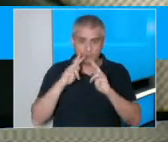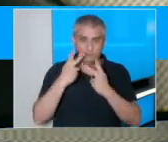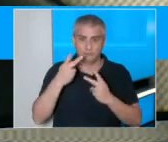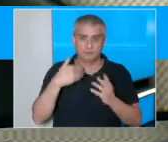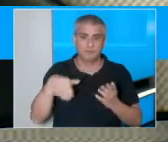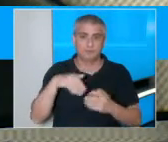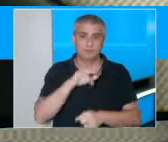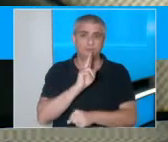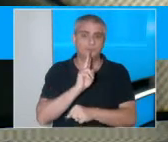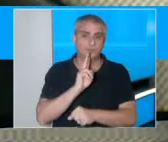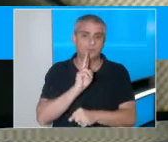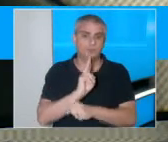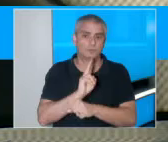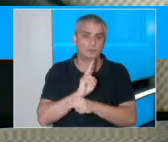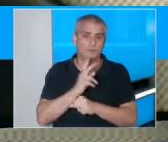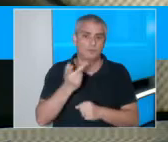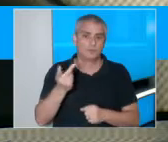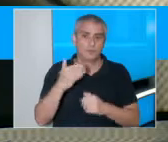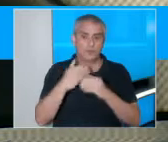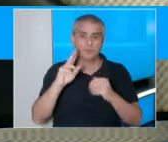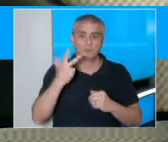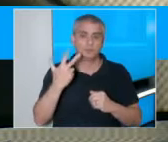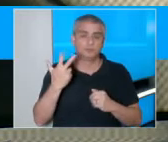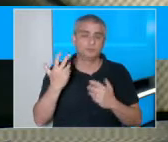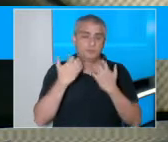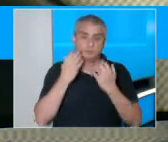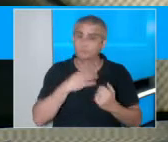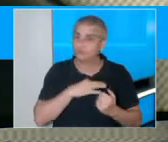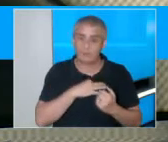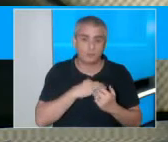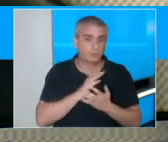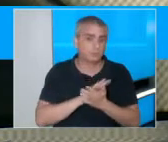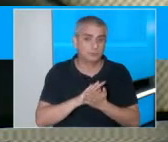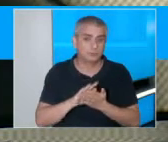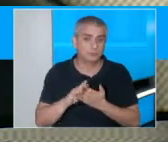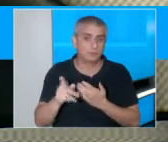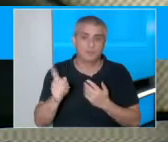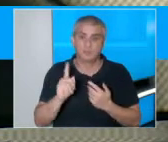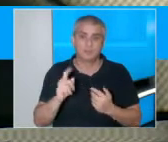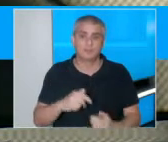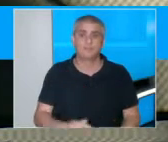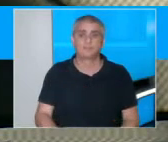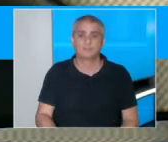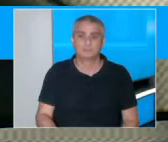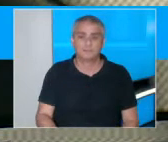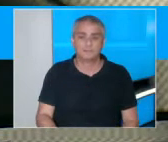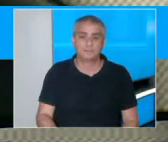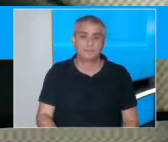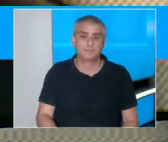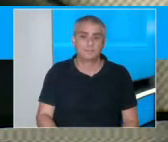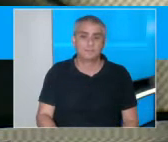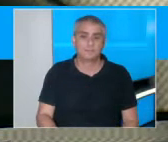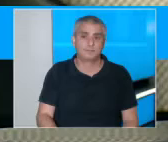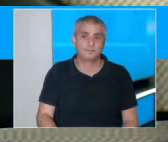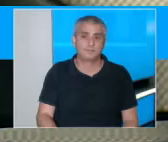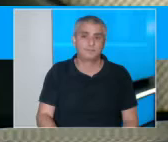מרחוב שומר, החומה השלישית, אז ההסבר שלנו היה מאוד מאוד פשוט. הסופים יעשו גוגל במימן. כן,